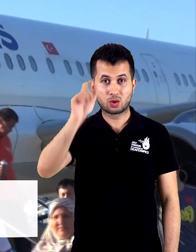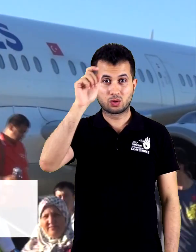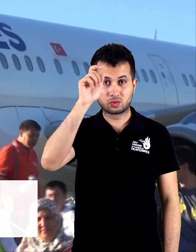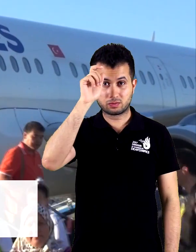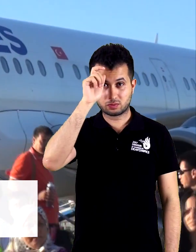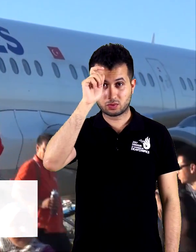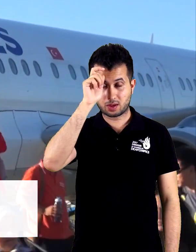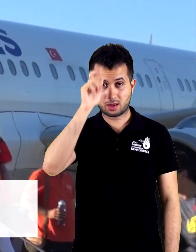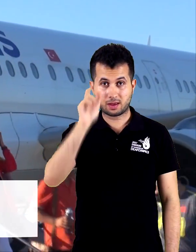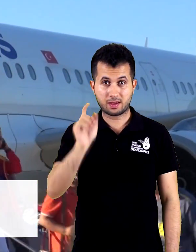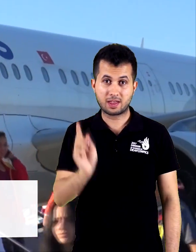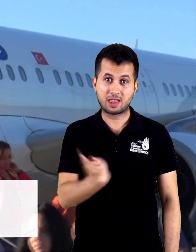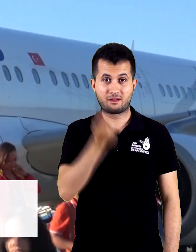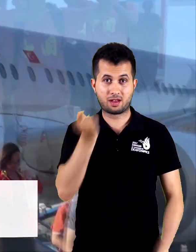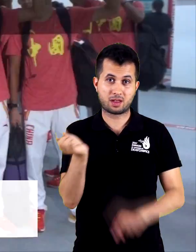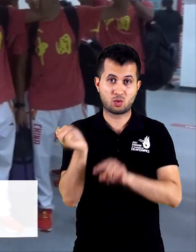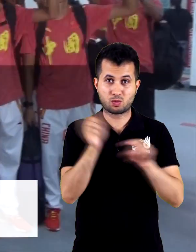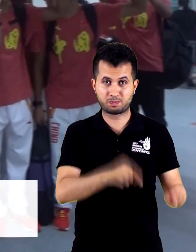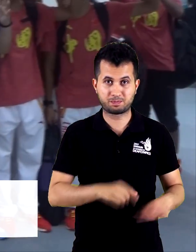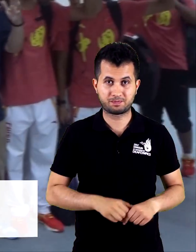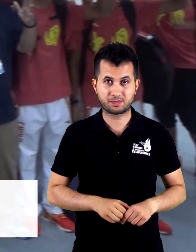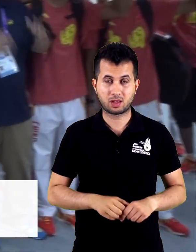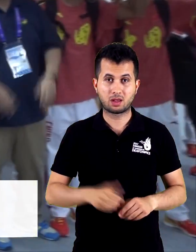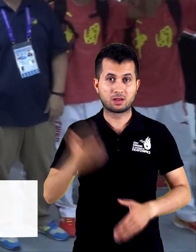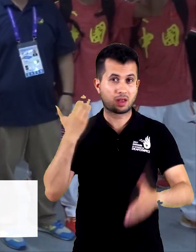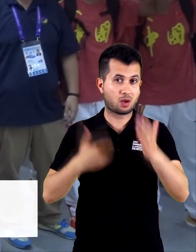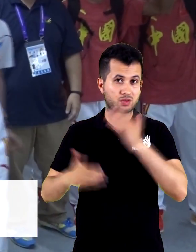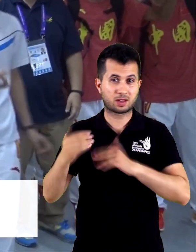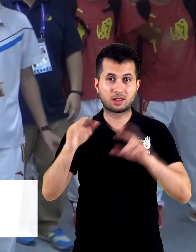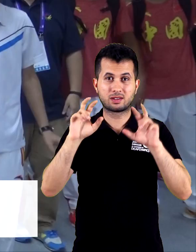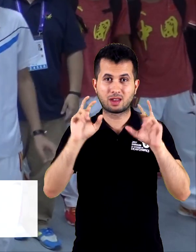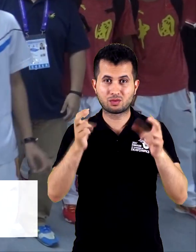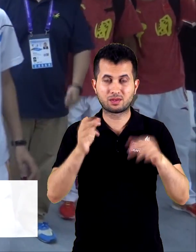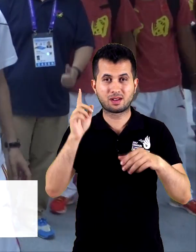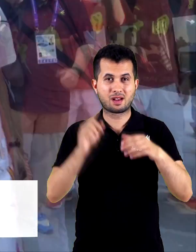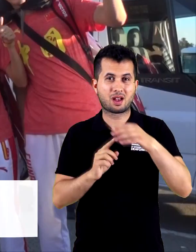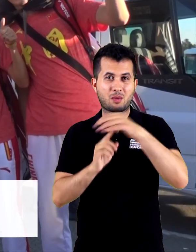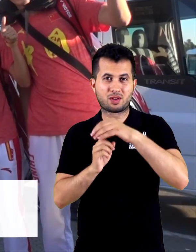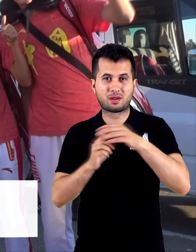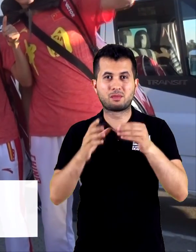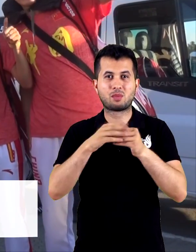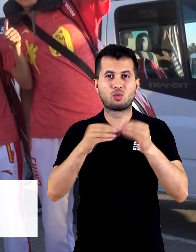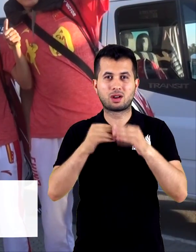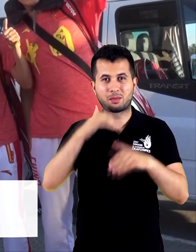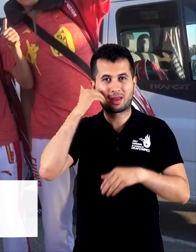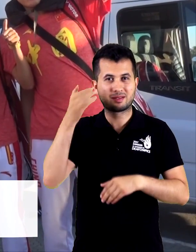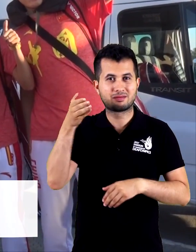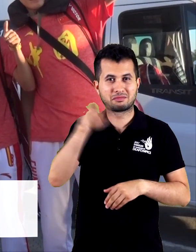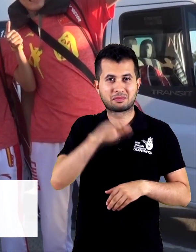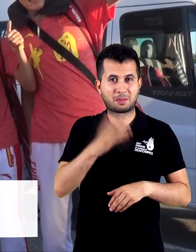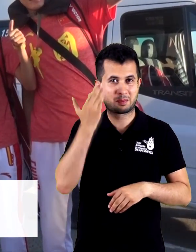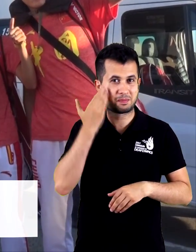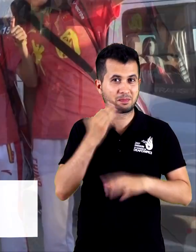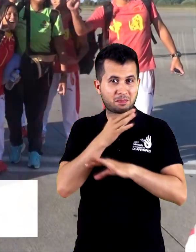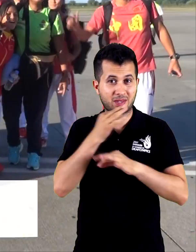Türkiye'ye ilk defa geliyorum. Daha önce televizyonlardan Kapadokya'yı ve Pamukkale'yi izlemiştim. Çok